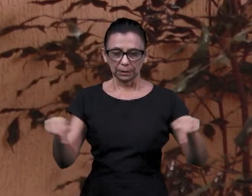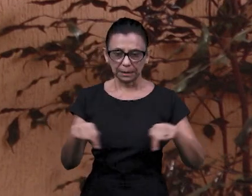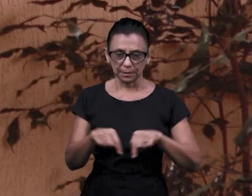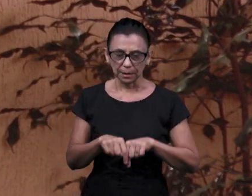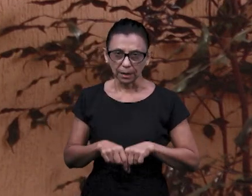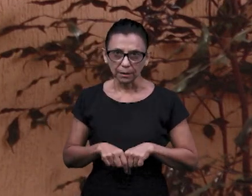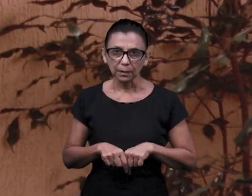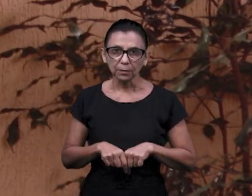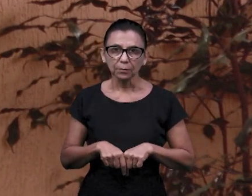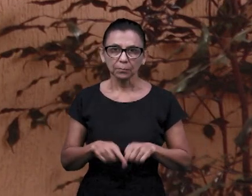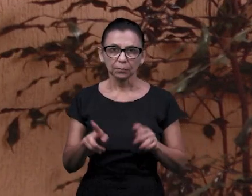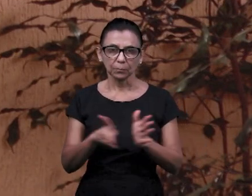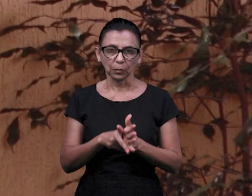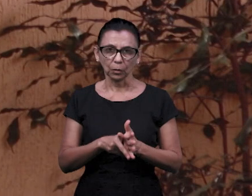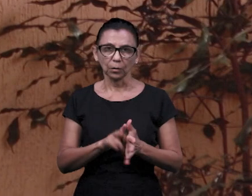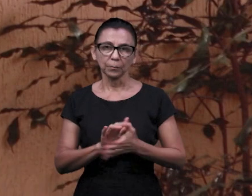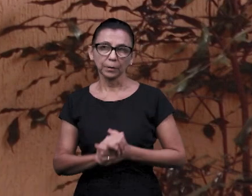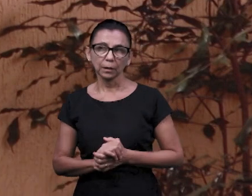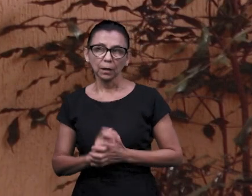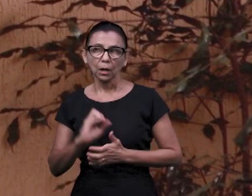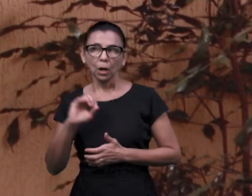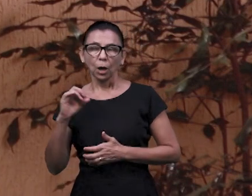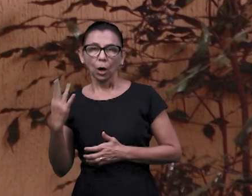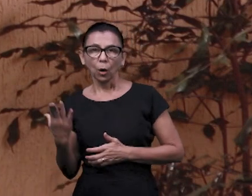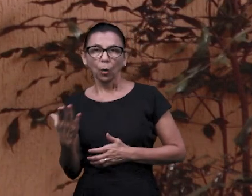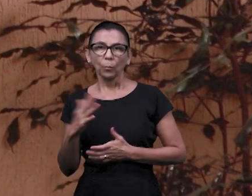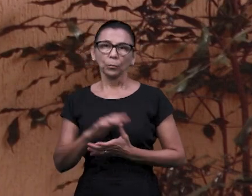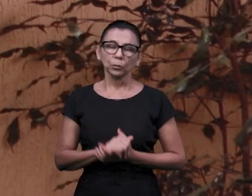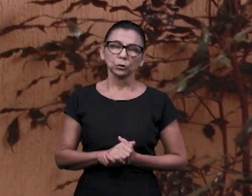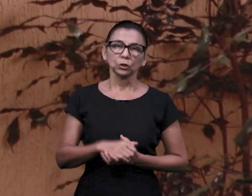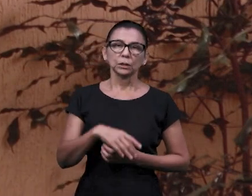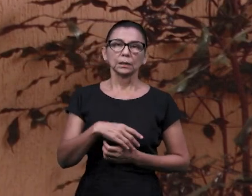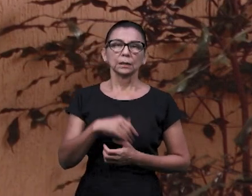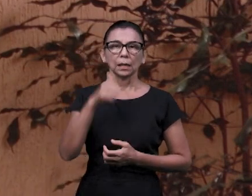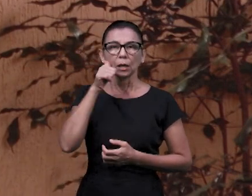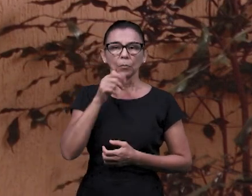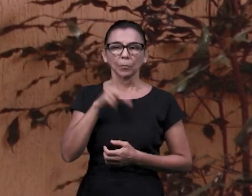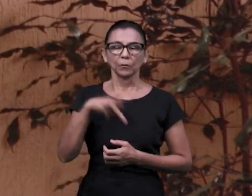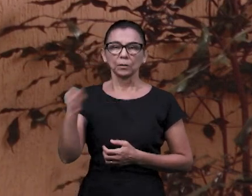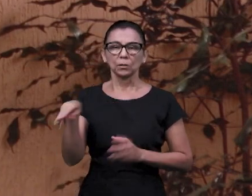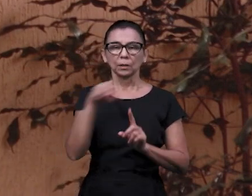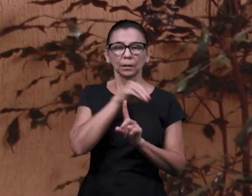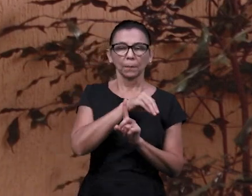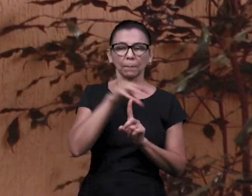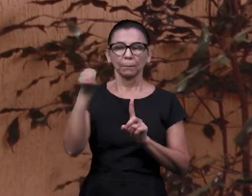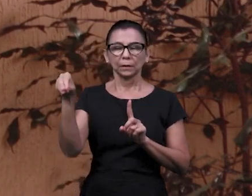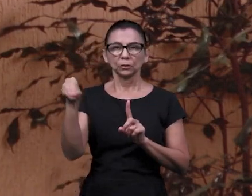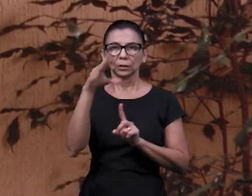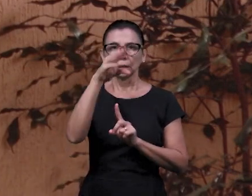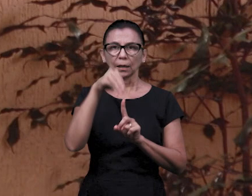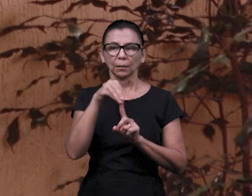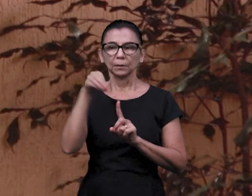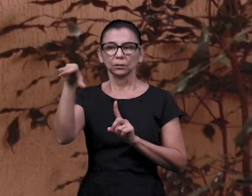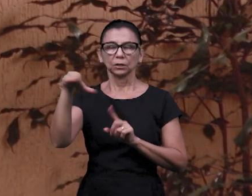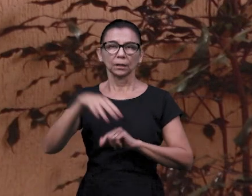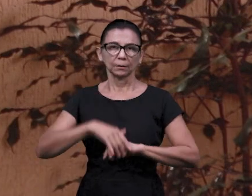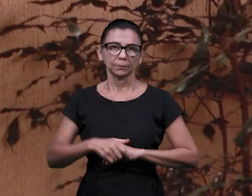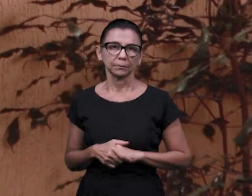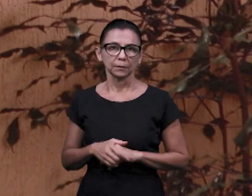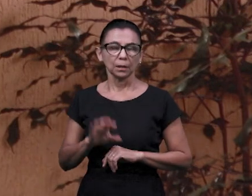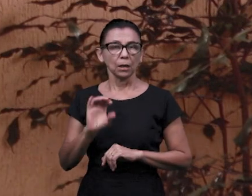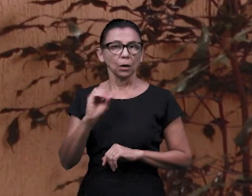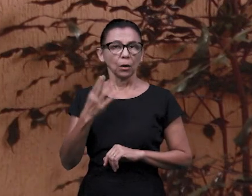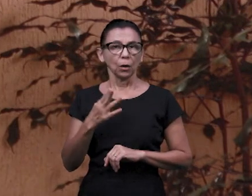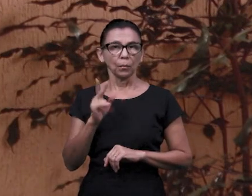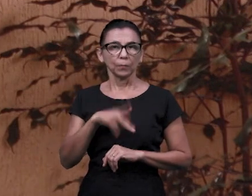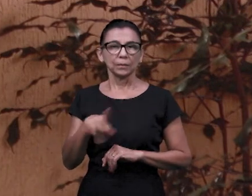pouvons avoir un professeur qui va faire la médiation ou une classe spécifique. Donc, dans la classe, c'est une étude qui